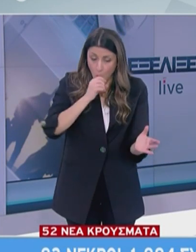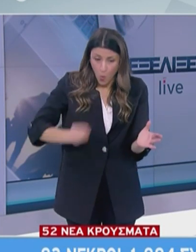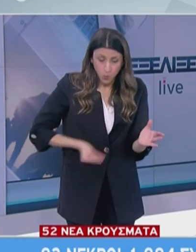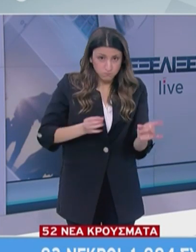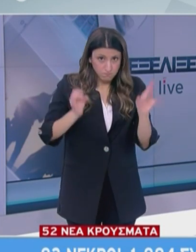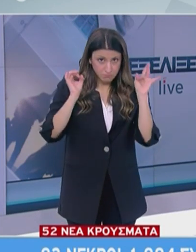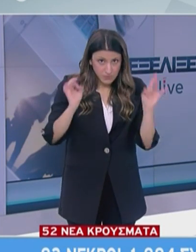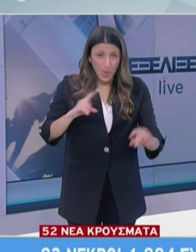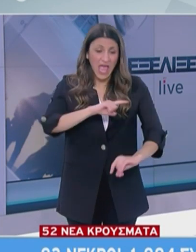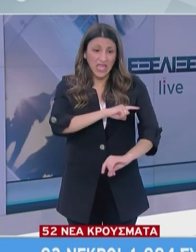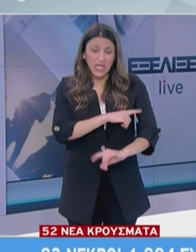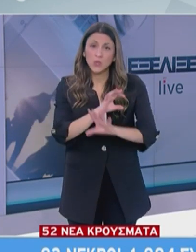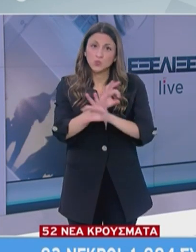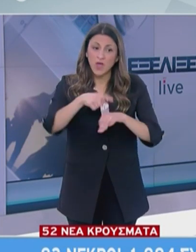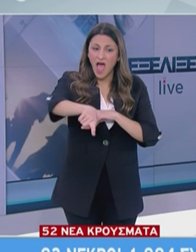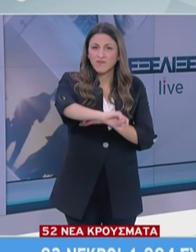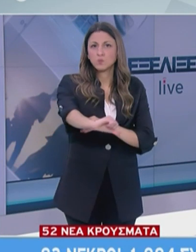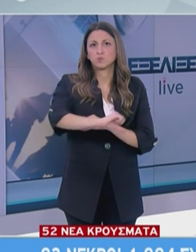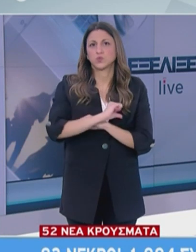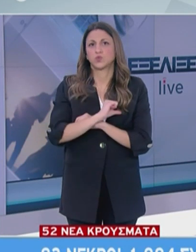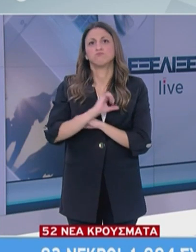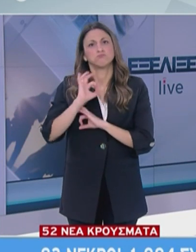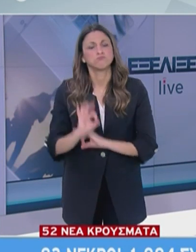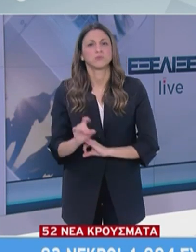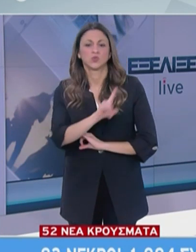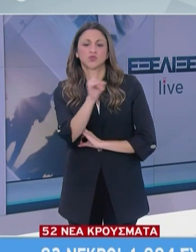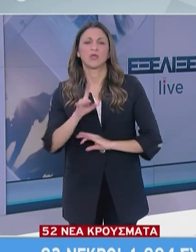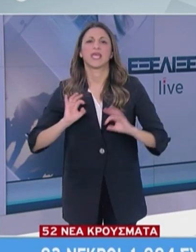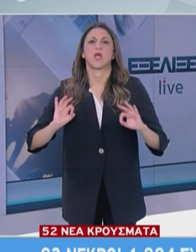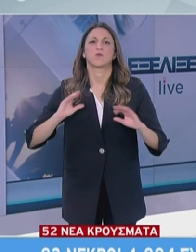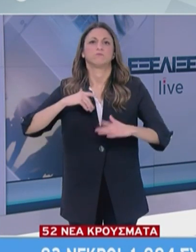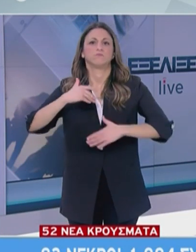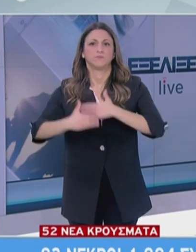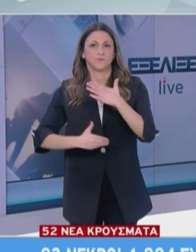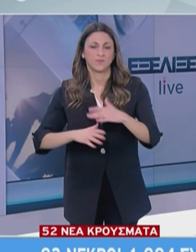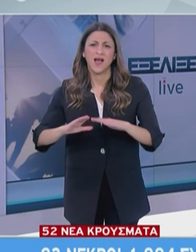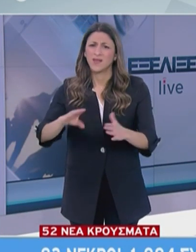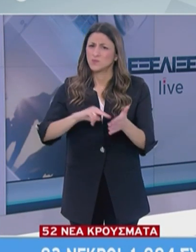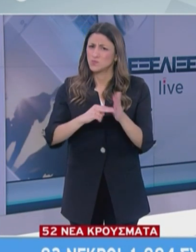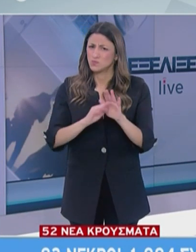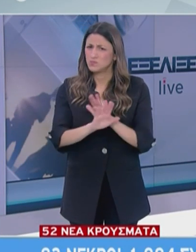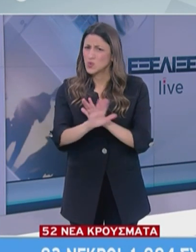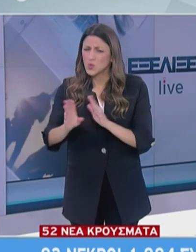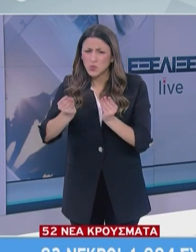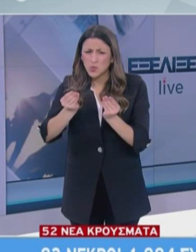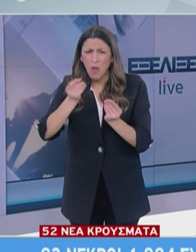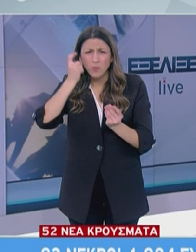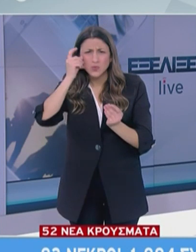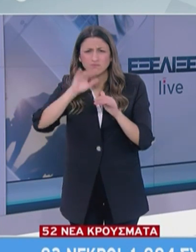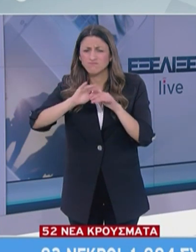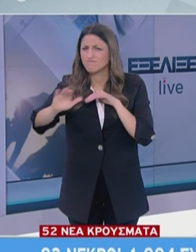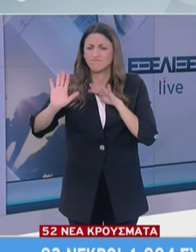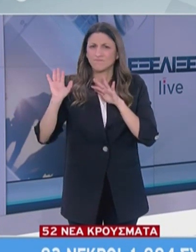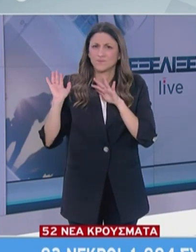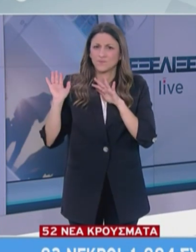και των θεραπεύοντων, επιστρέφουν στην κοινωνία, εκεί που ανήκουν. Πρέπει να βάλουμε μια διαχωριστική γραμμή σε τέτοιου είδους λογικές. Είναι μακριά